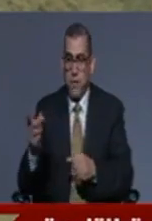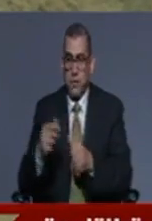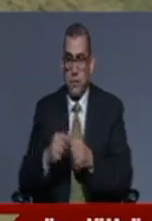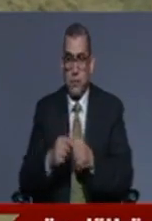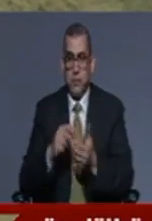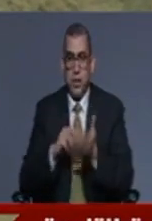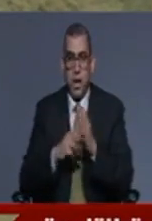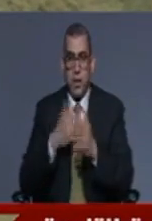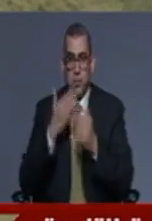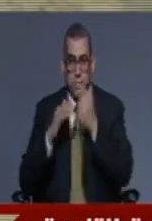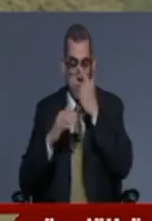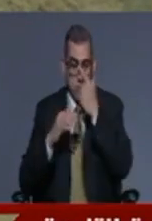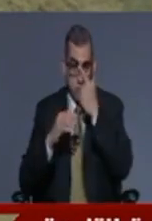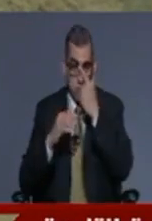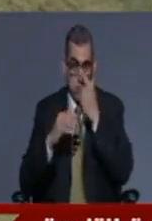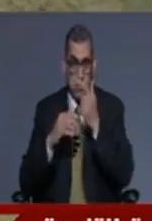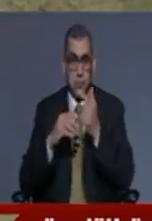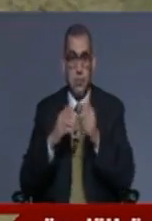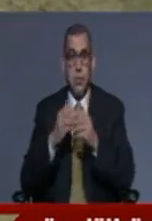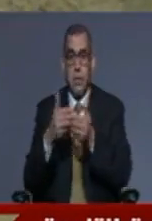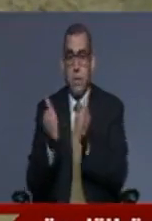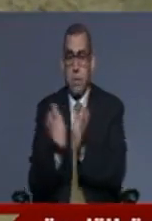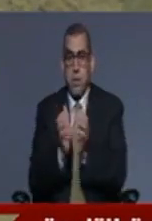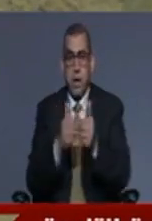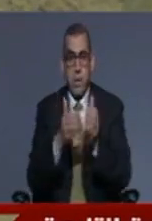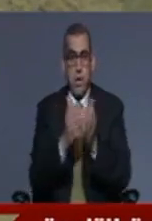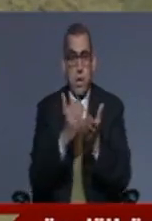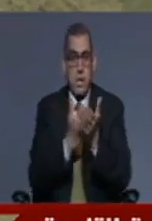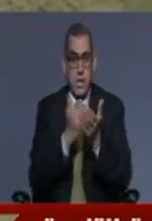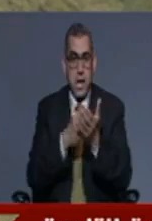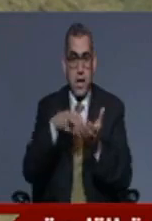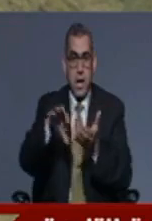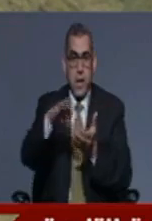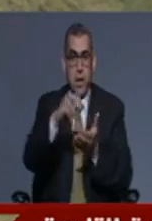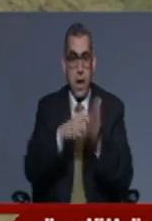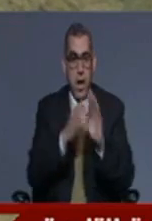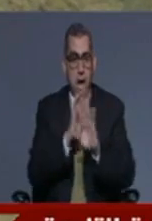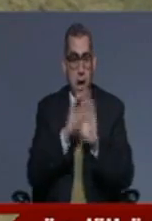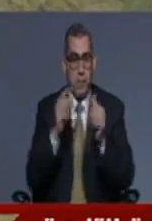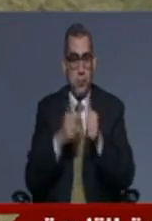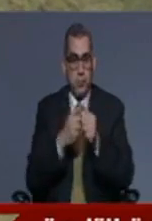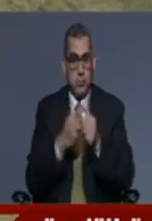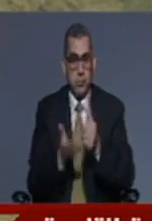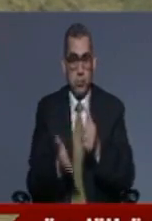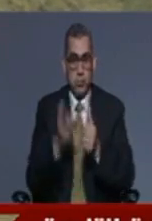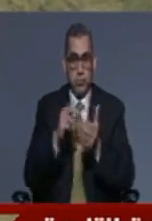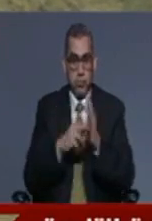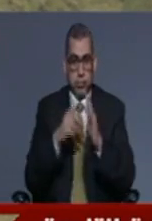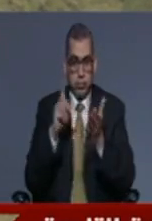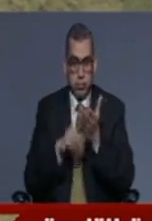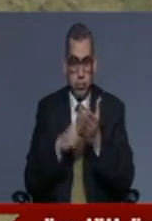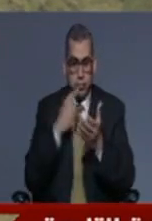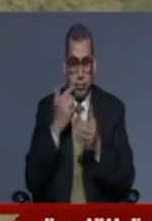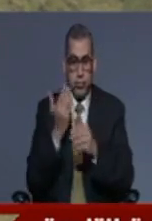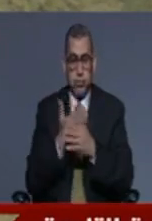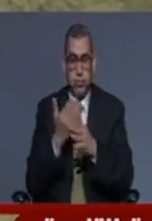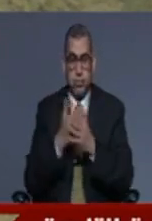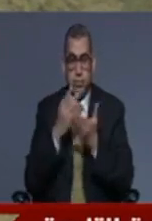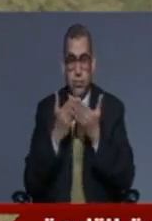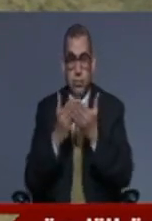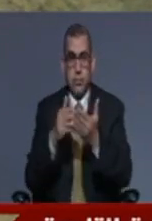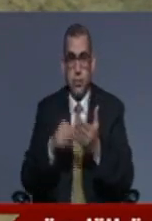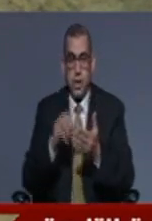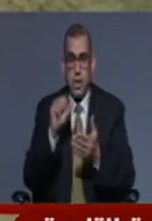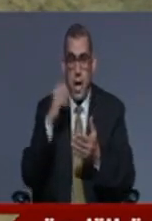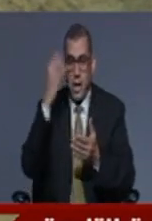للنهوض بالمجموعات الاقتصادية الإقليمية والآليات المختلفة الإقليمية، وهي تعتبر جزء من النظام الإيكولوجي للاتحاد